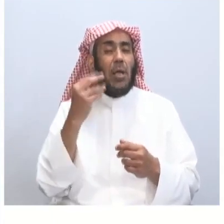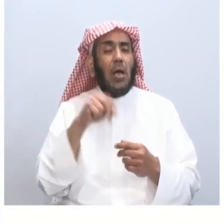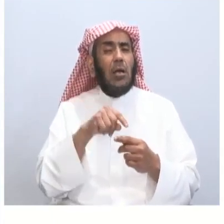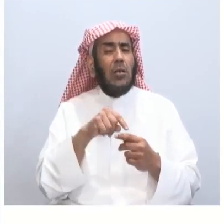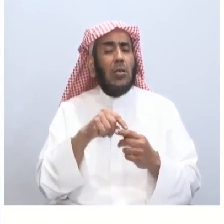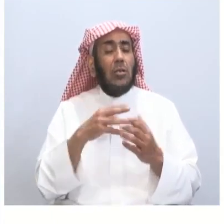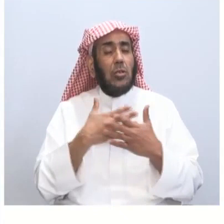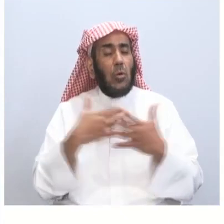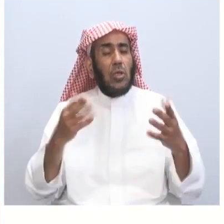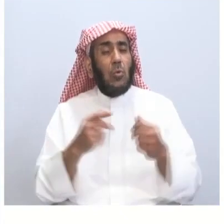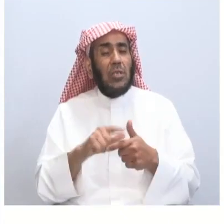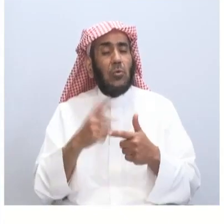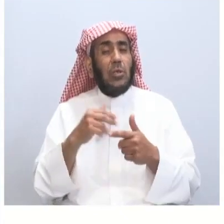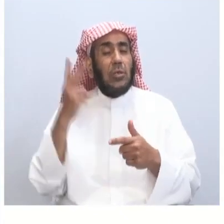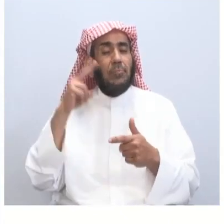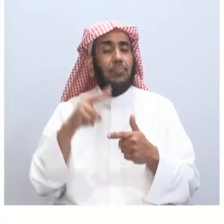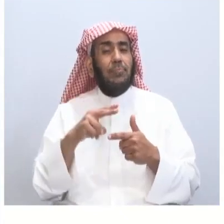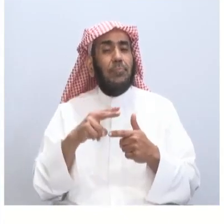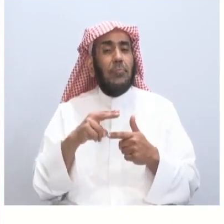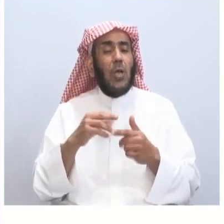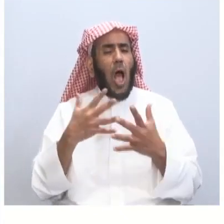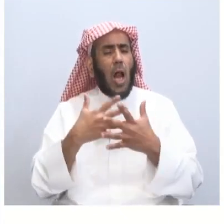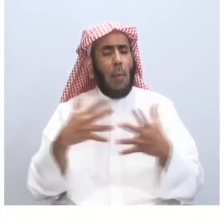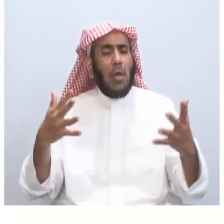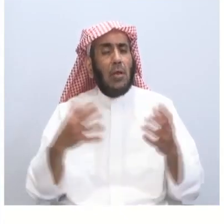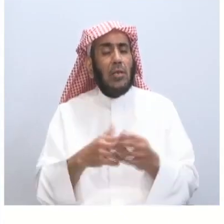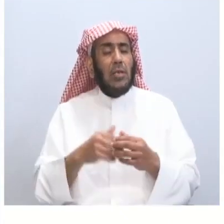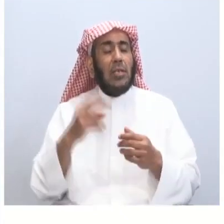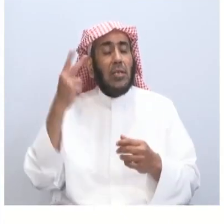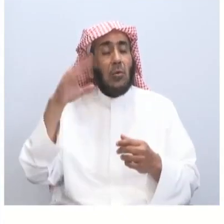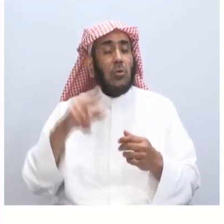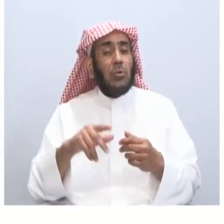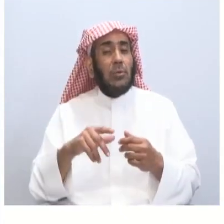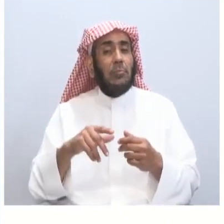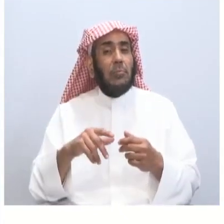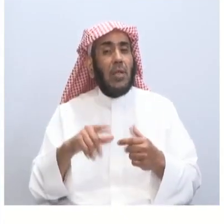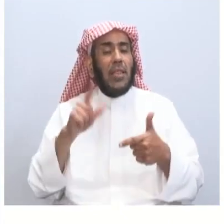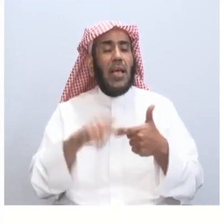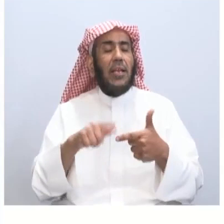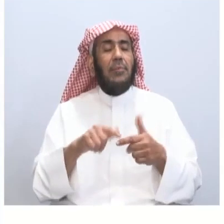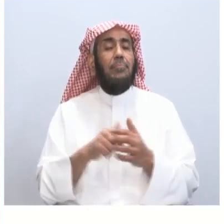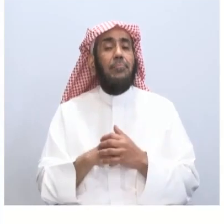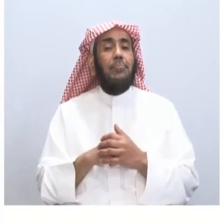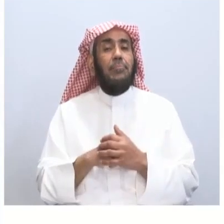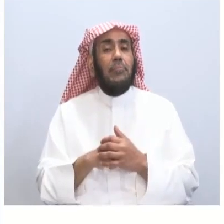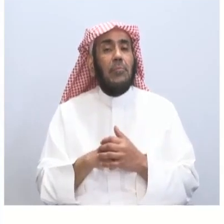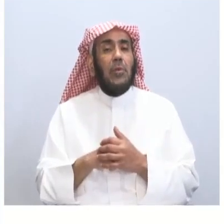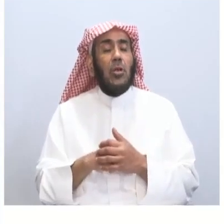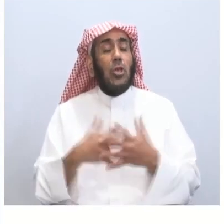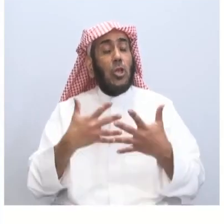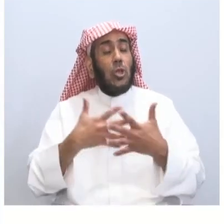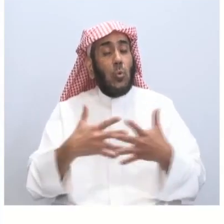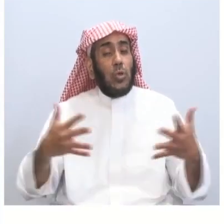التوسعه الدوله السعوديه الثانيه التوسعه الكبيره للدوله السعوديه الثانيه هذه